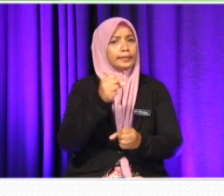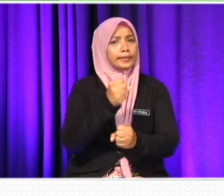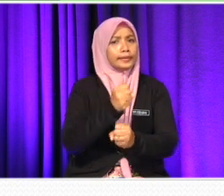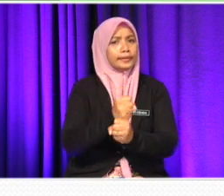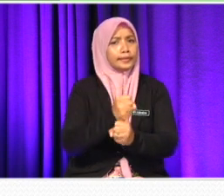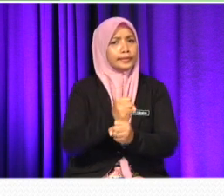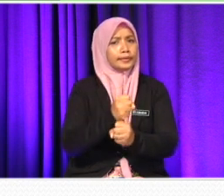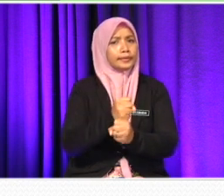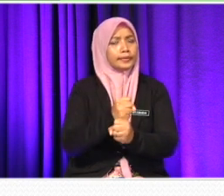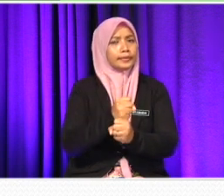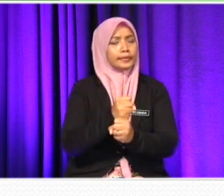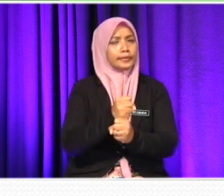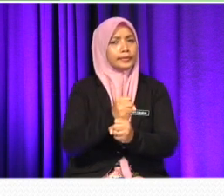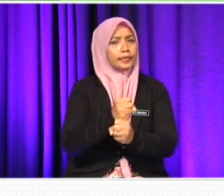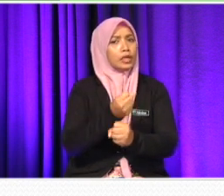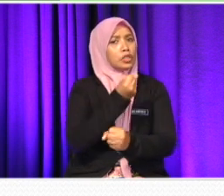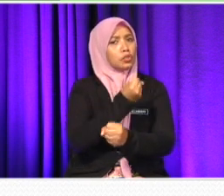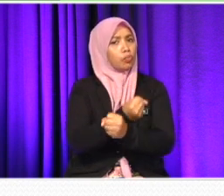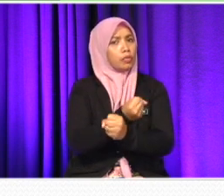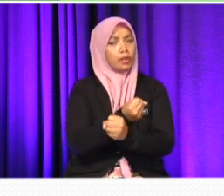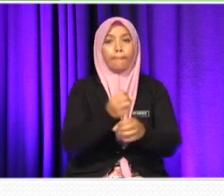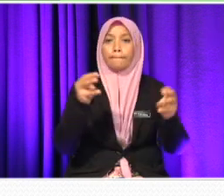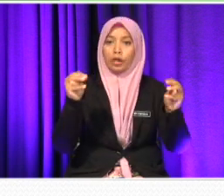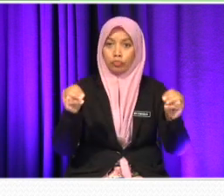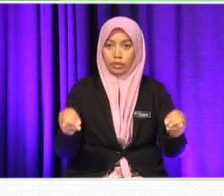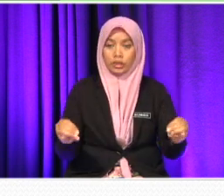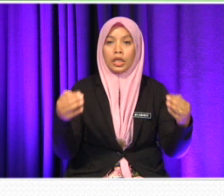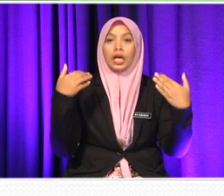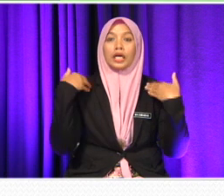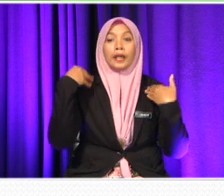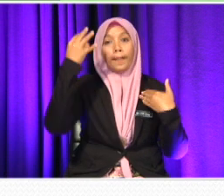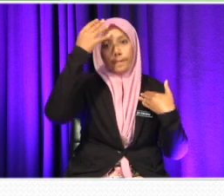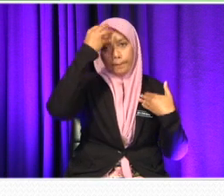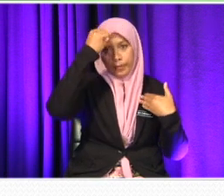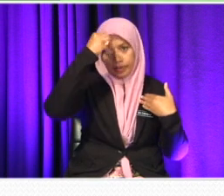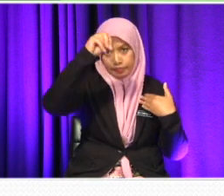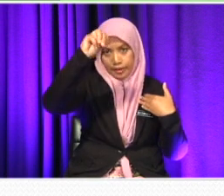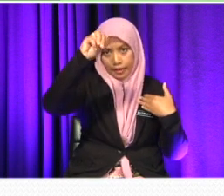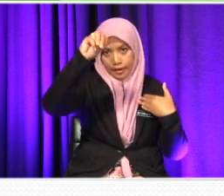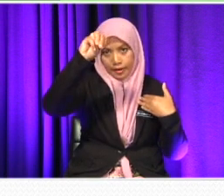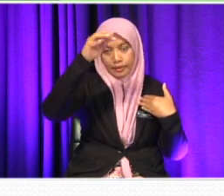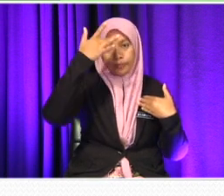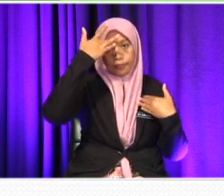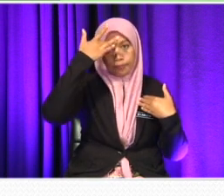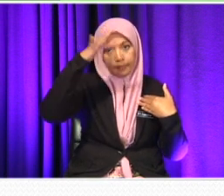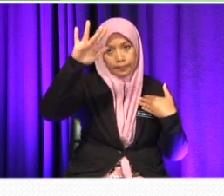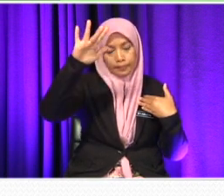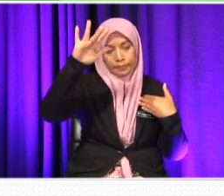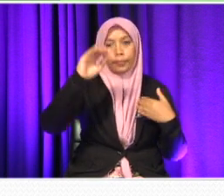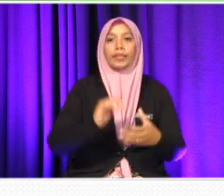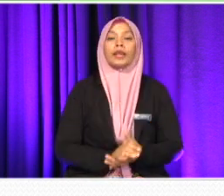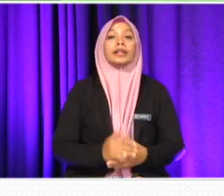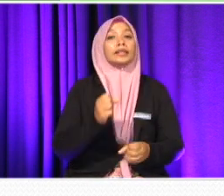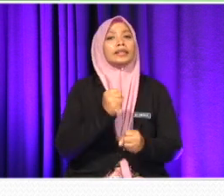yang mana perlunya pekerja yang adanya Mahe Ada separuh Mahe dan adanya petunjuk yang